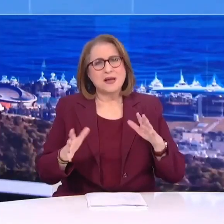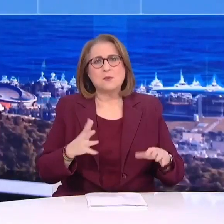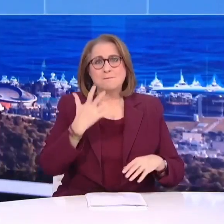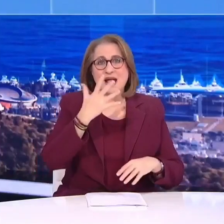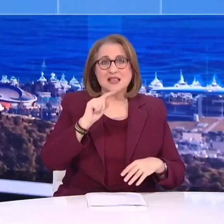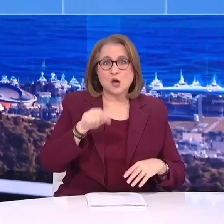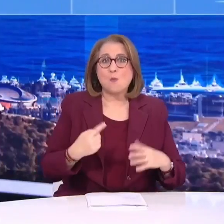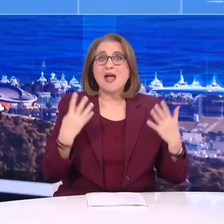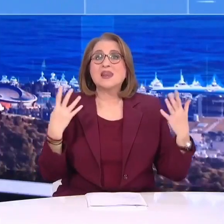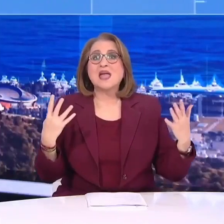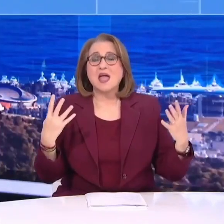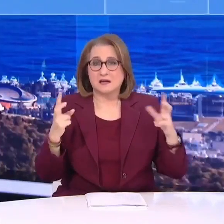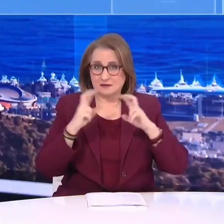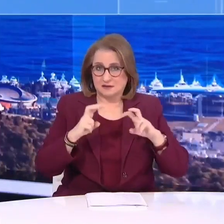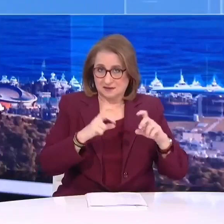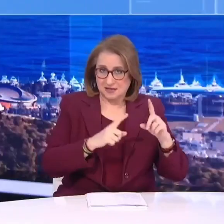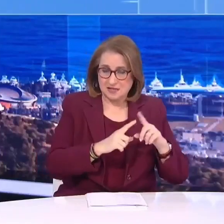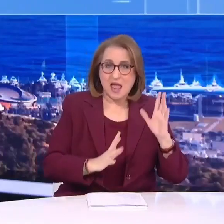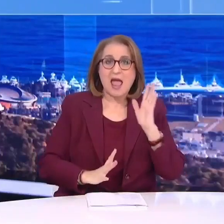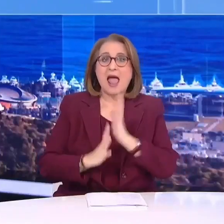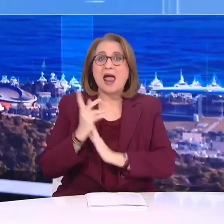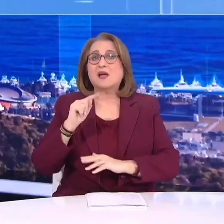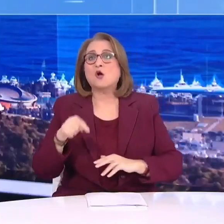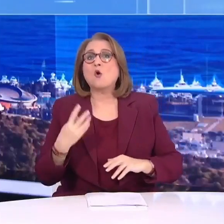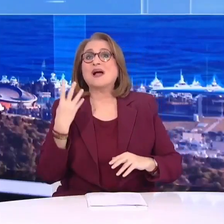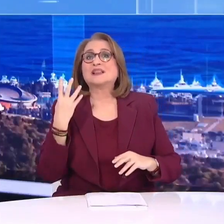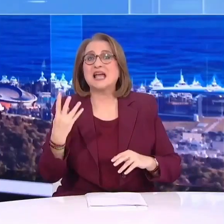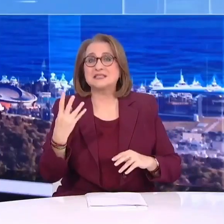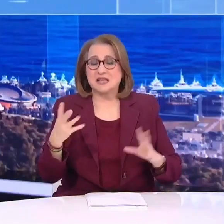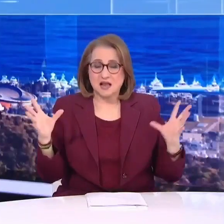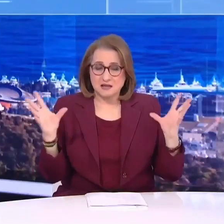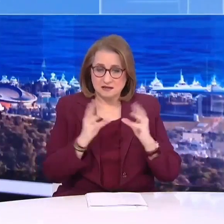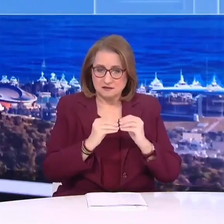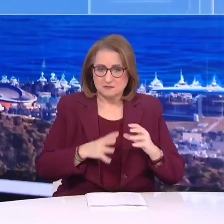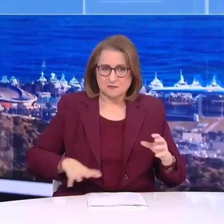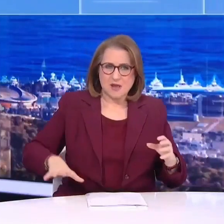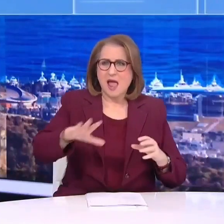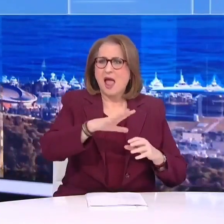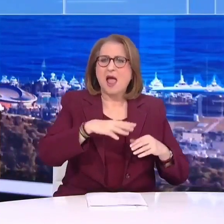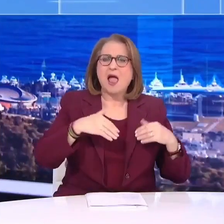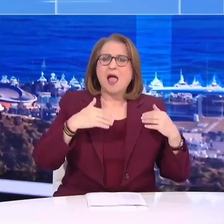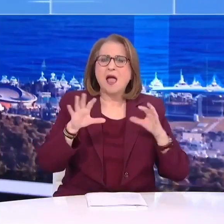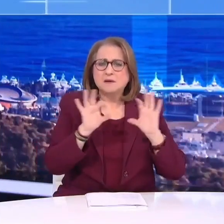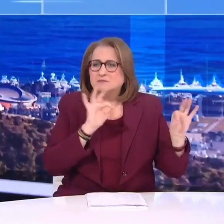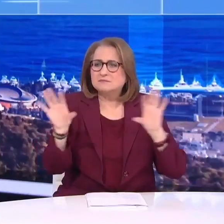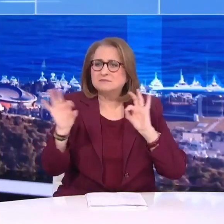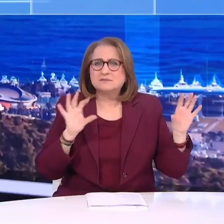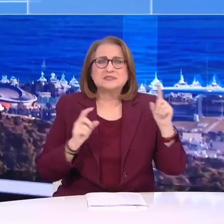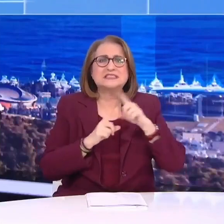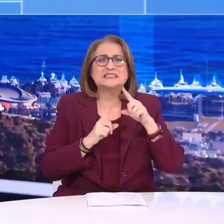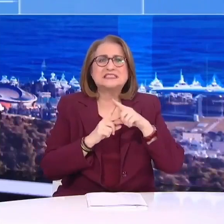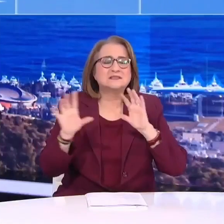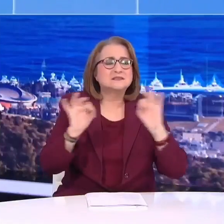στους εργαστηριακούς ελέγχους, στο 11,4 στις μαζικές ανοιχτές δειγματοληψίες, τις στοχευμένες αυτές δειγματοληψίες του